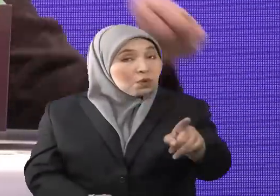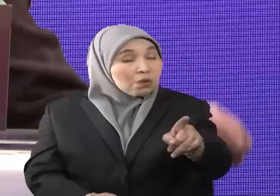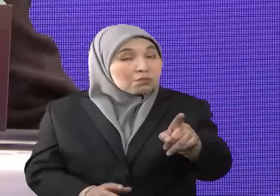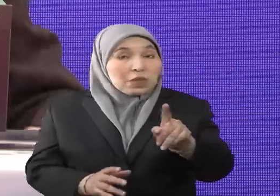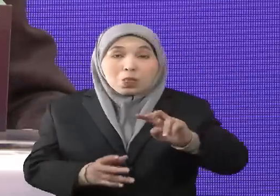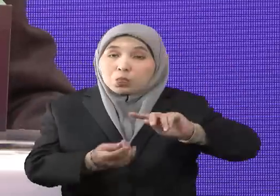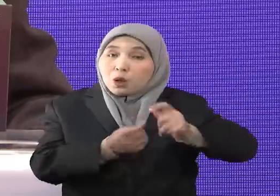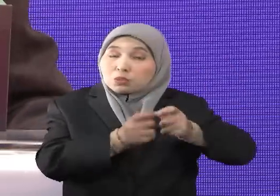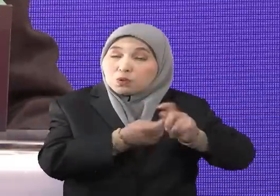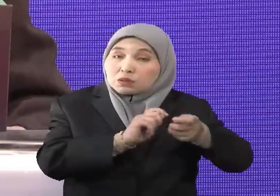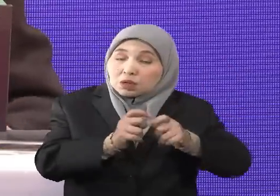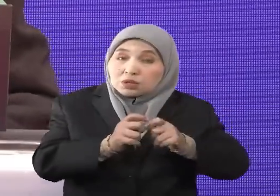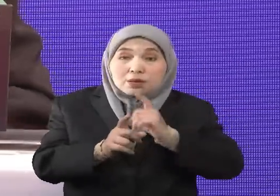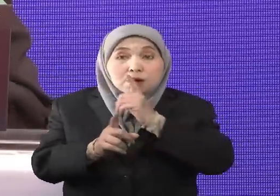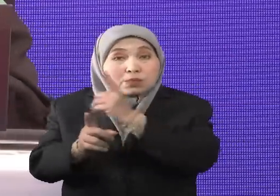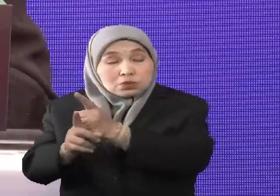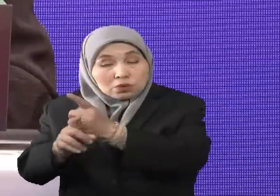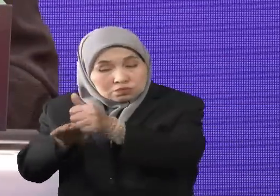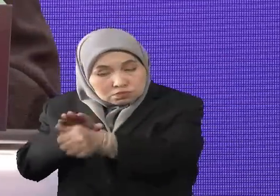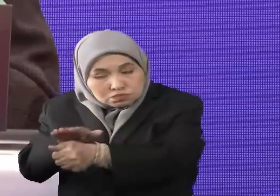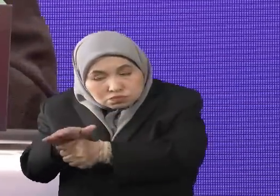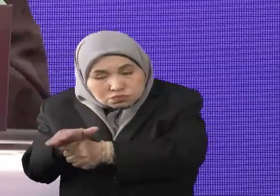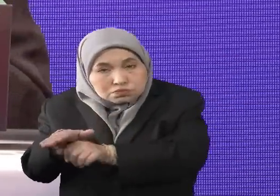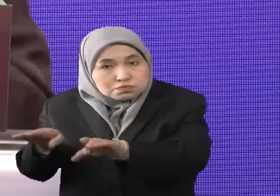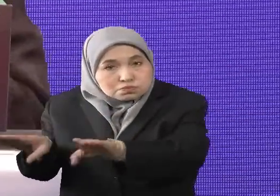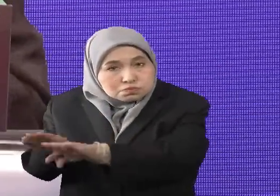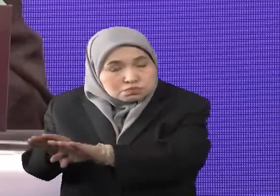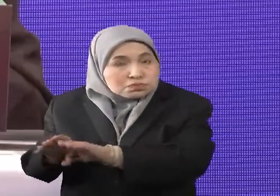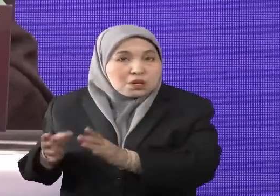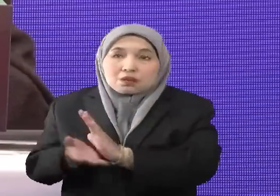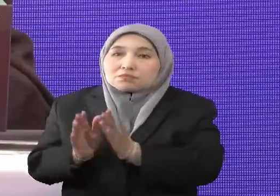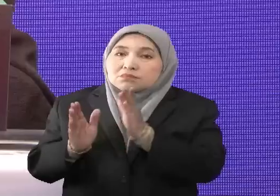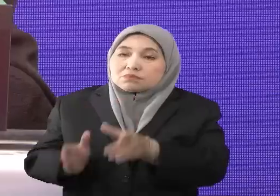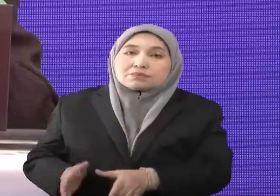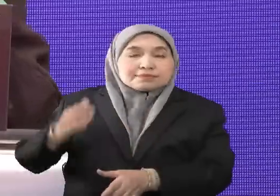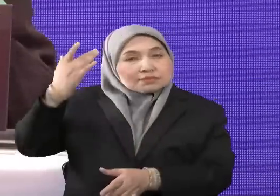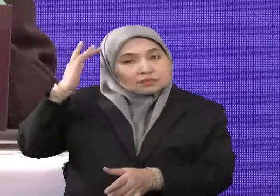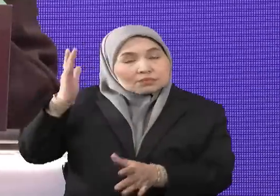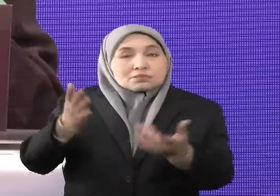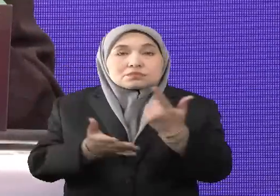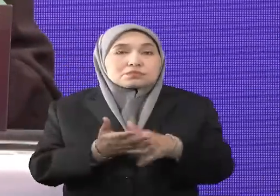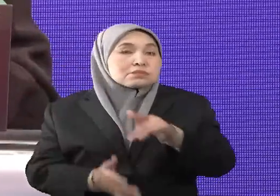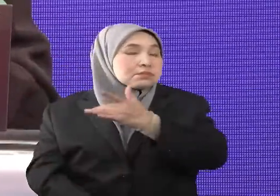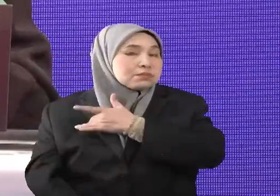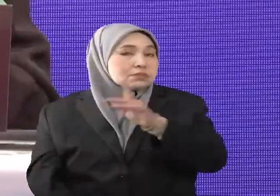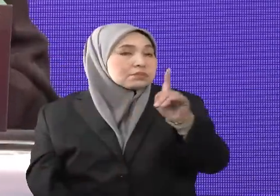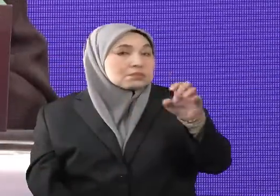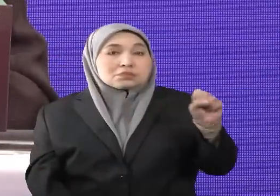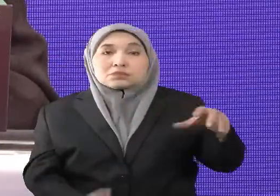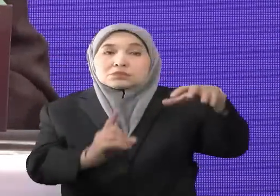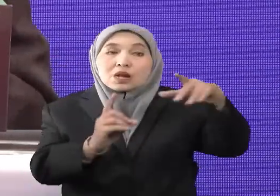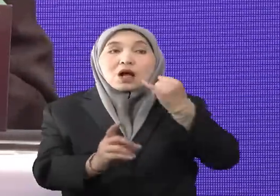di bawah tutup supaya orang tak tahu sama sekali dan kesan mereka sehingga para Yahudi di Madinah